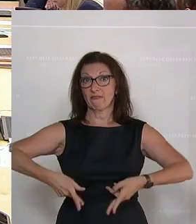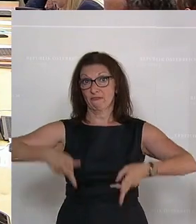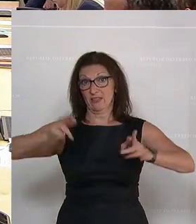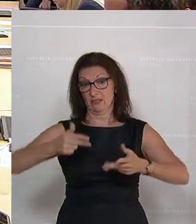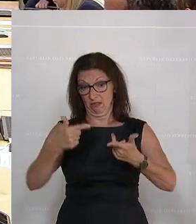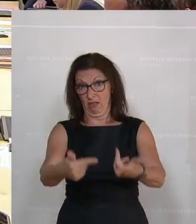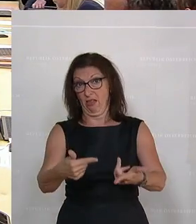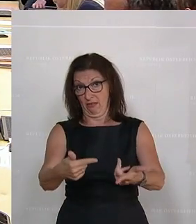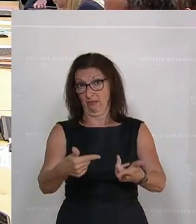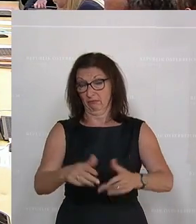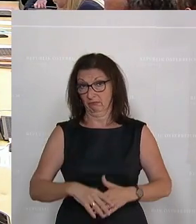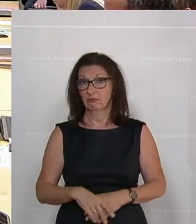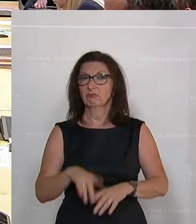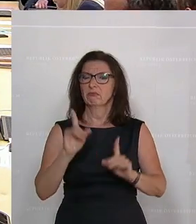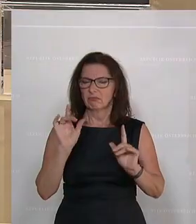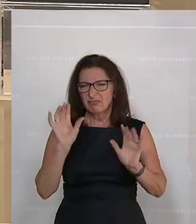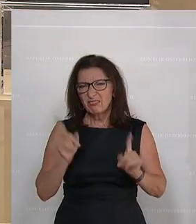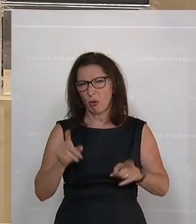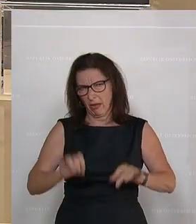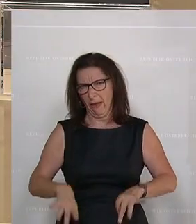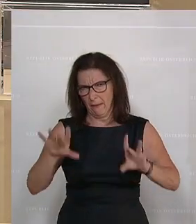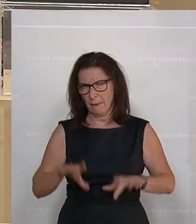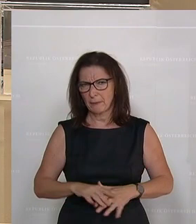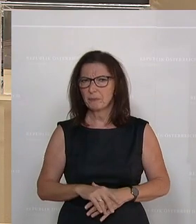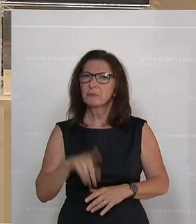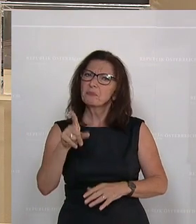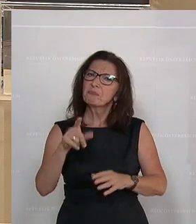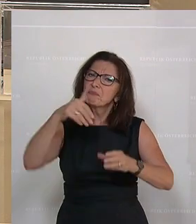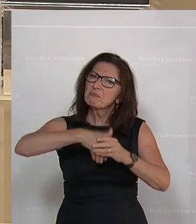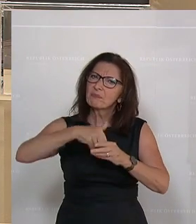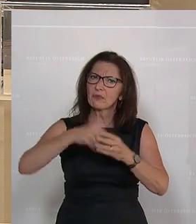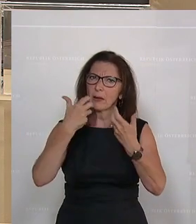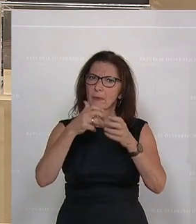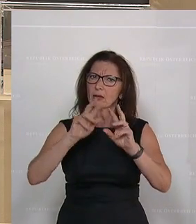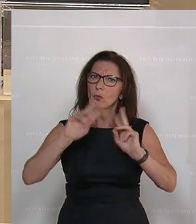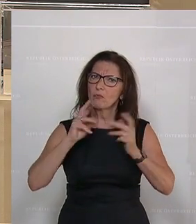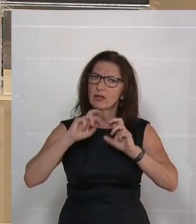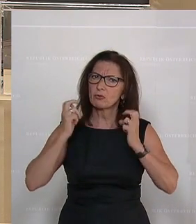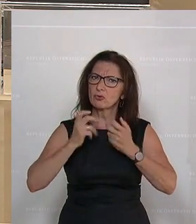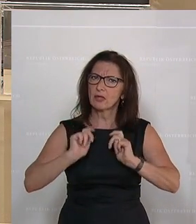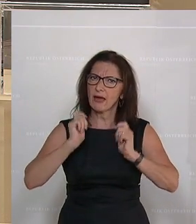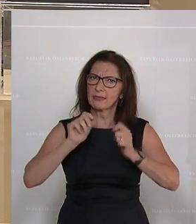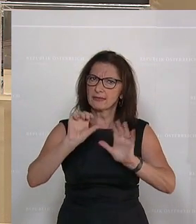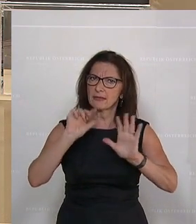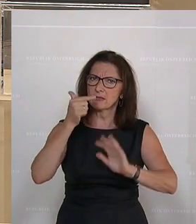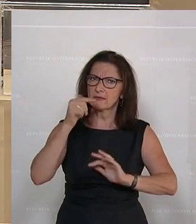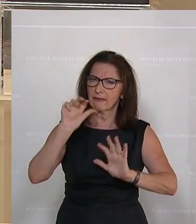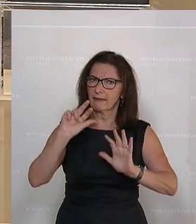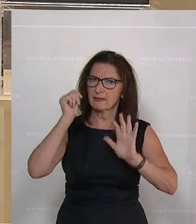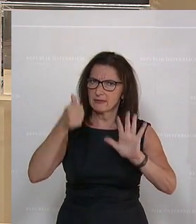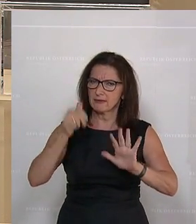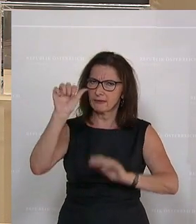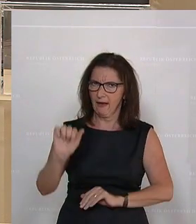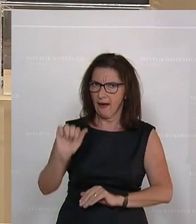ausschuss berichts ist abzusehen da werden sich und dem gebiet des umwelt also sie werden 26 63